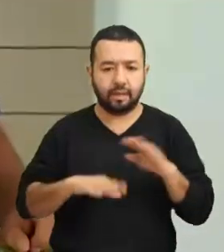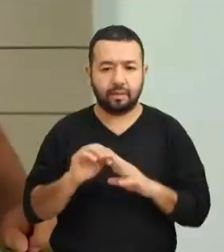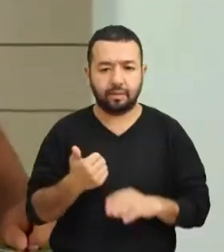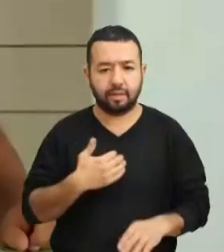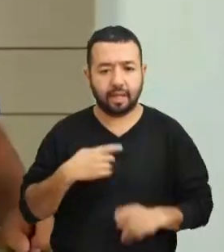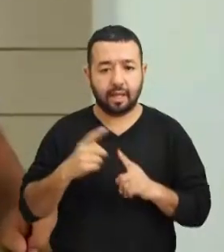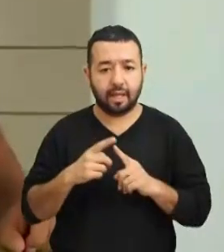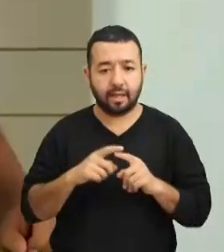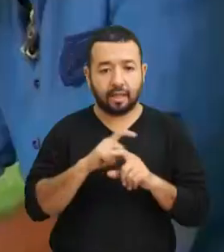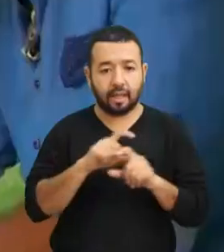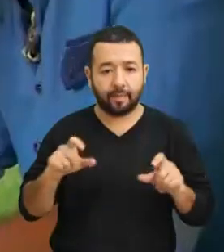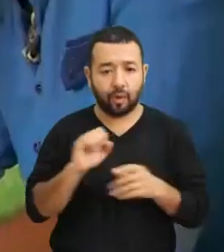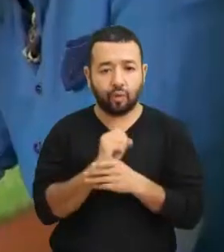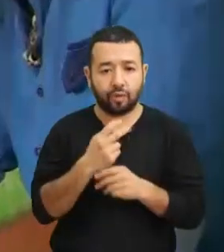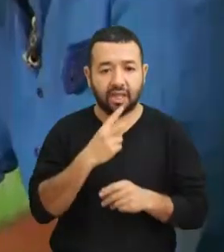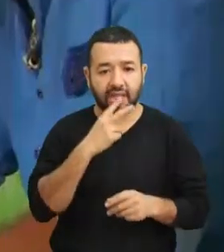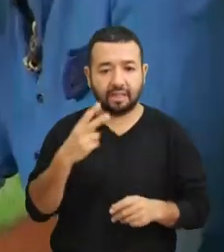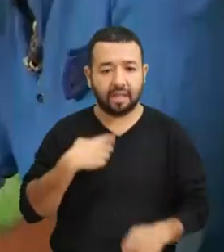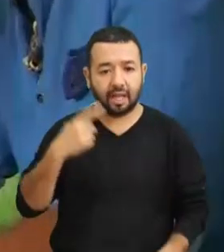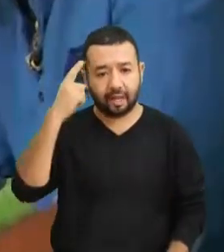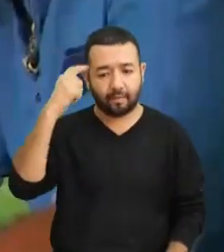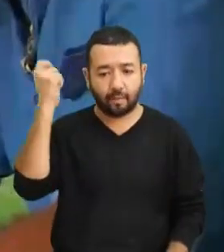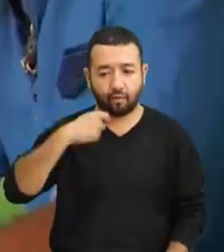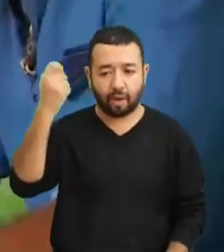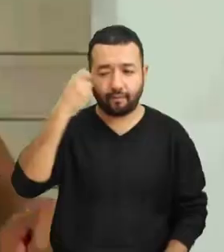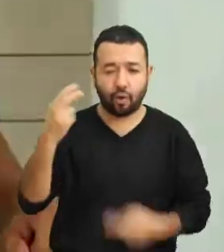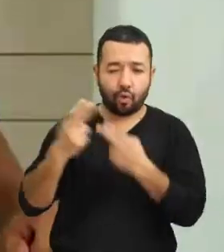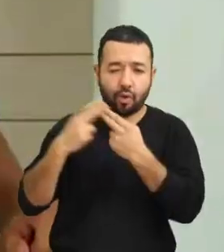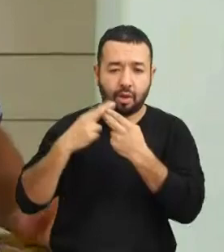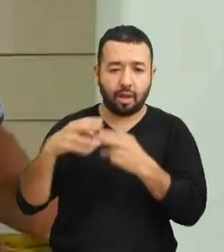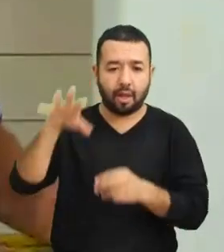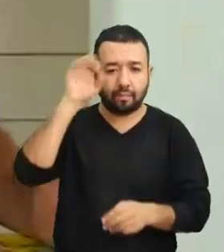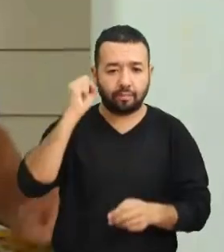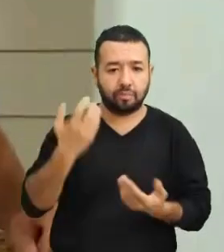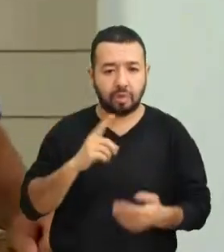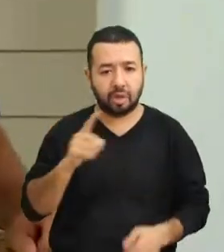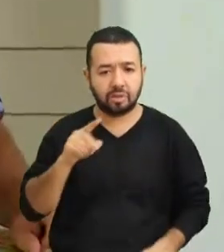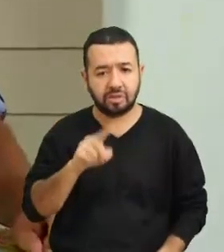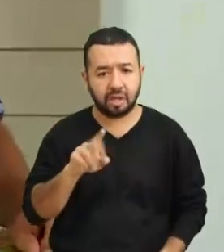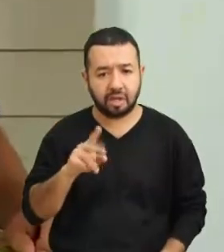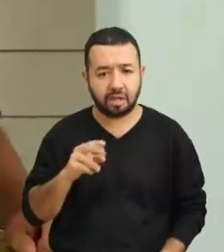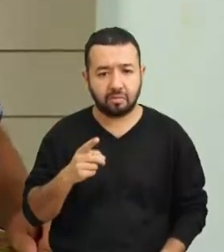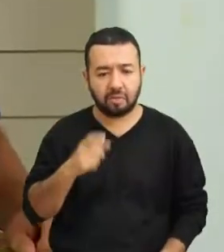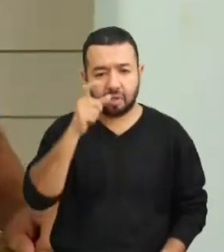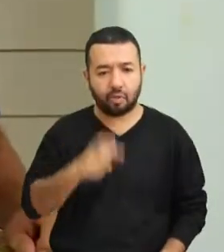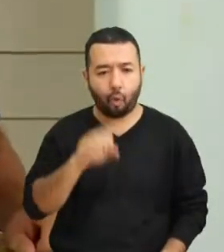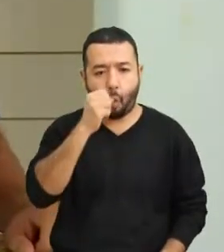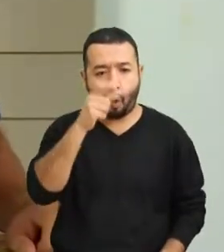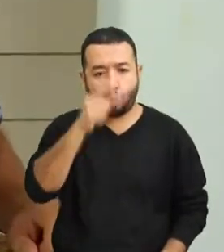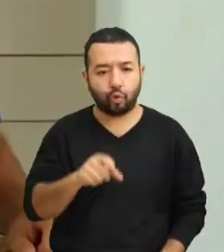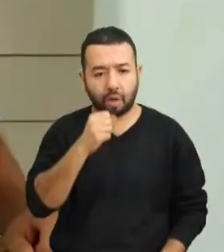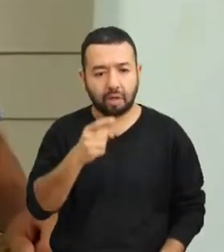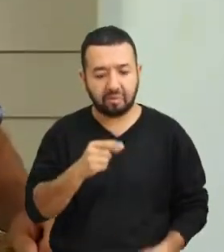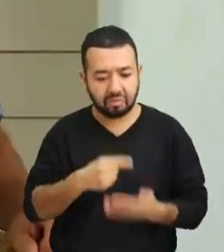Benim tabelacı ustam 2 sene kafama vura vura öğretti bana. Hayır yani senin gibi balta bir adamdan böyle bir